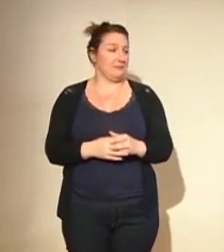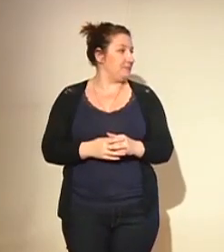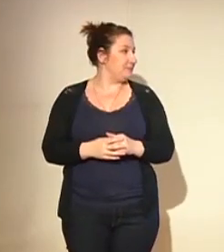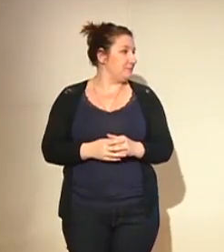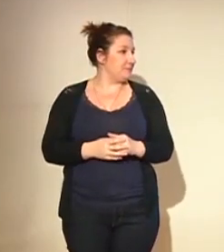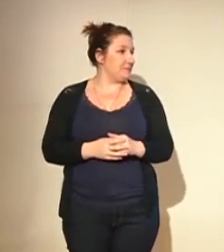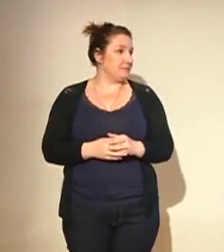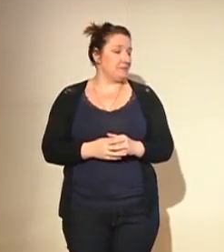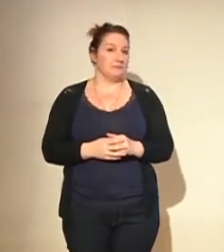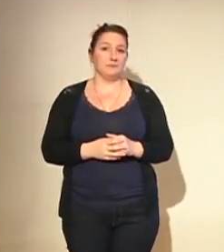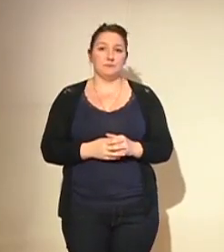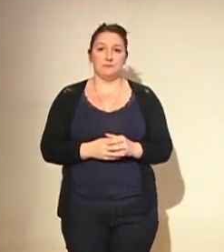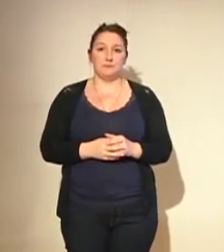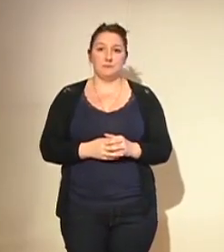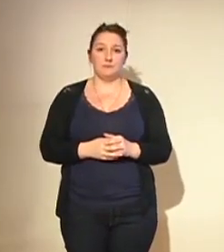13